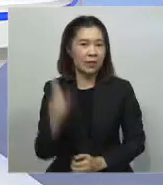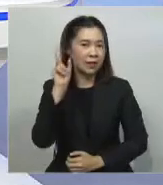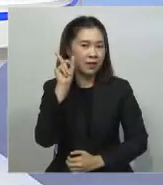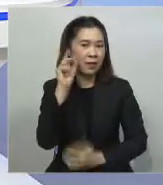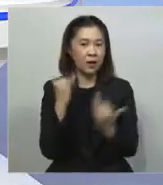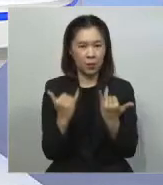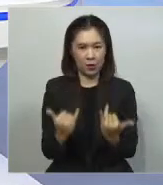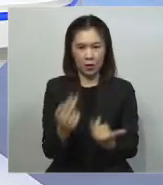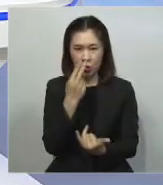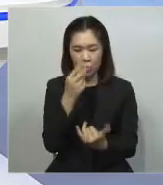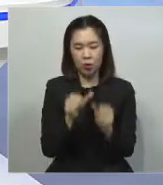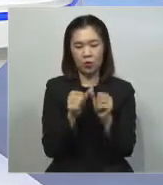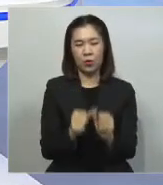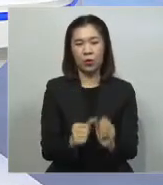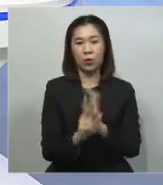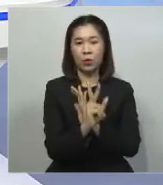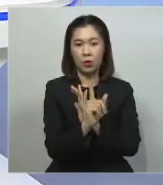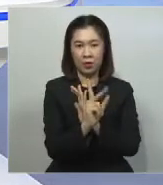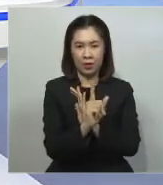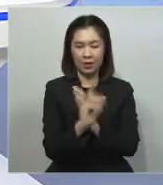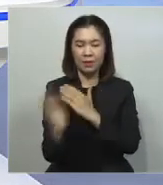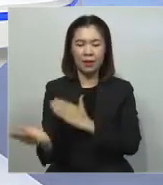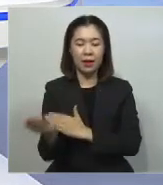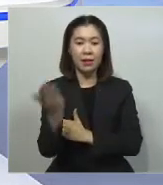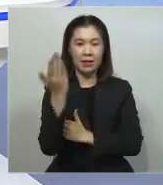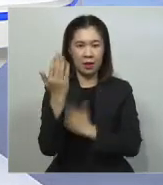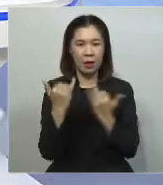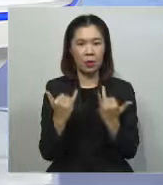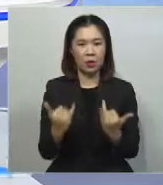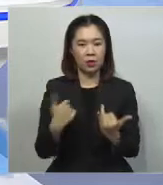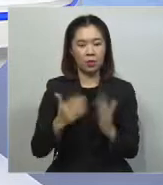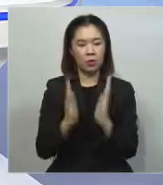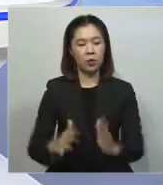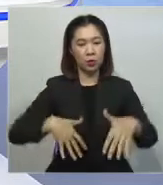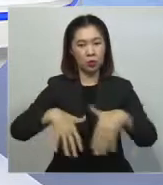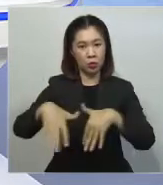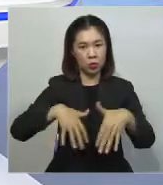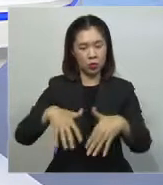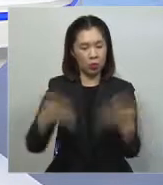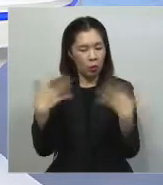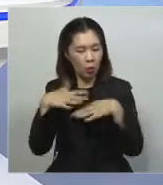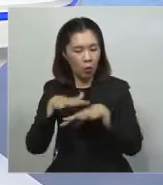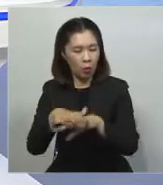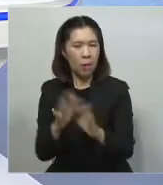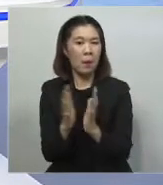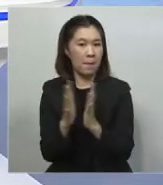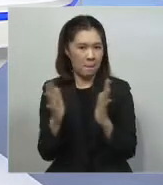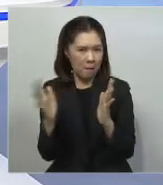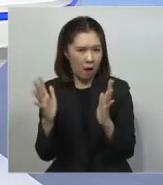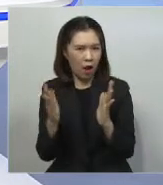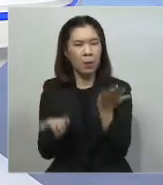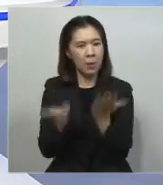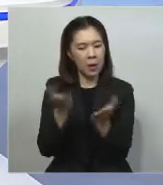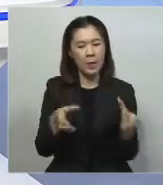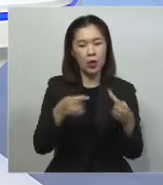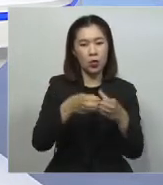ข่าวเที่ยงวันนี้เราจะไปที่จังหวัดขอนแก่นกันก่อนเลยนะคะตั้งแต่ช่วงเช้าที่ผ่านมาเนี่ยประชาชนเดินทางไปกันอย่างเนืองแน่นบางส่วนเนี่ยปักหลักตั้ง